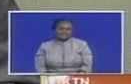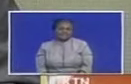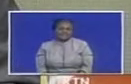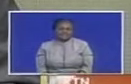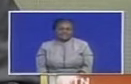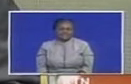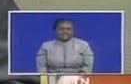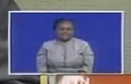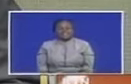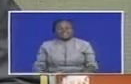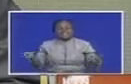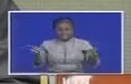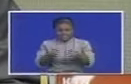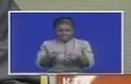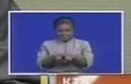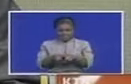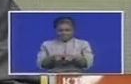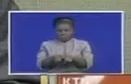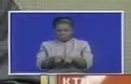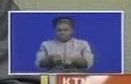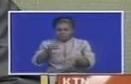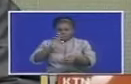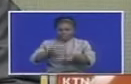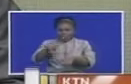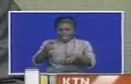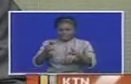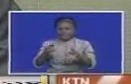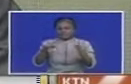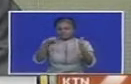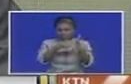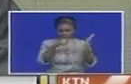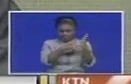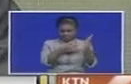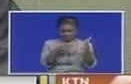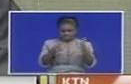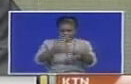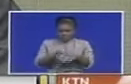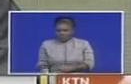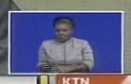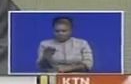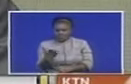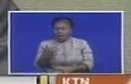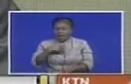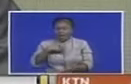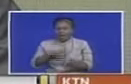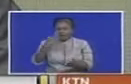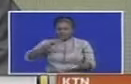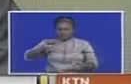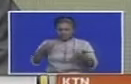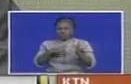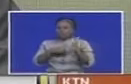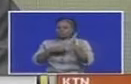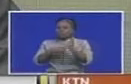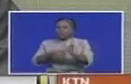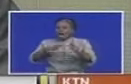Na mkiwa tungalipo kwenye swala hilo hilo linalofungamana na mabomu, baada ya kukuletea taarifa inaonyesha